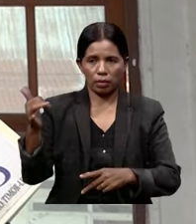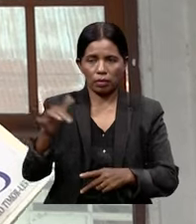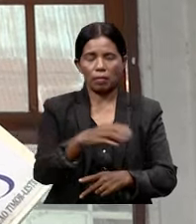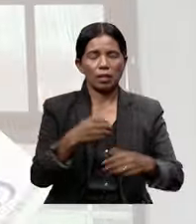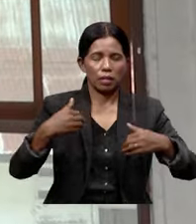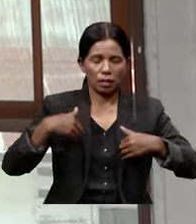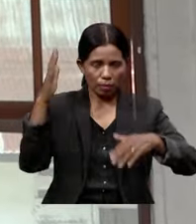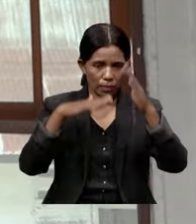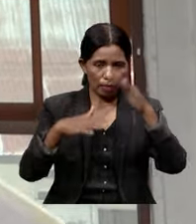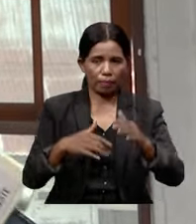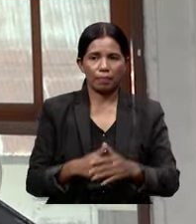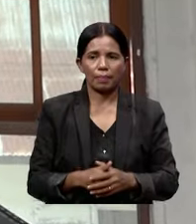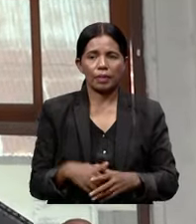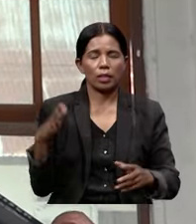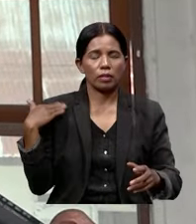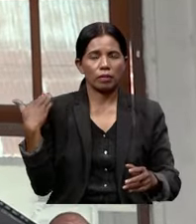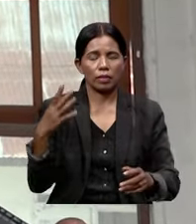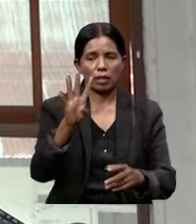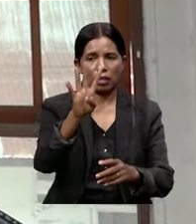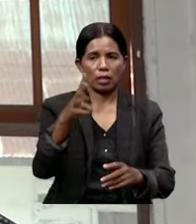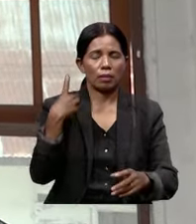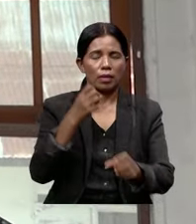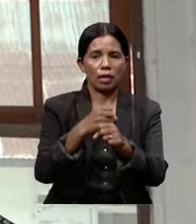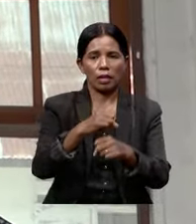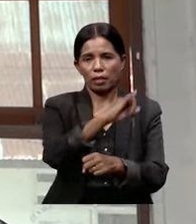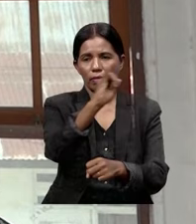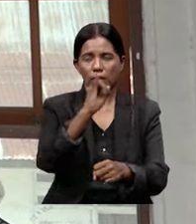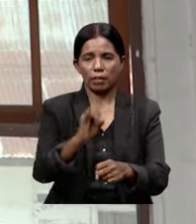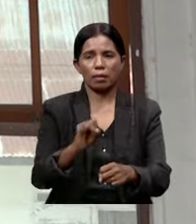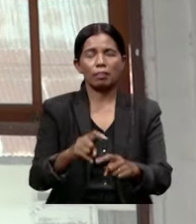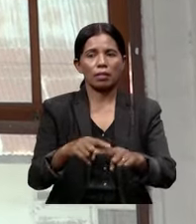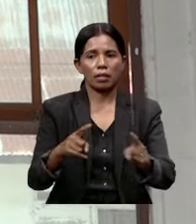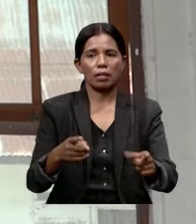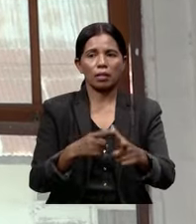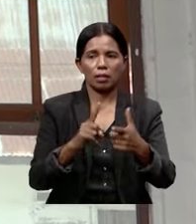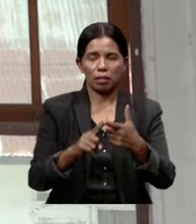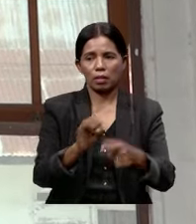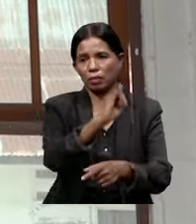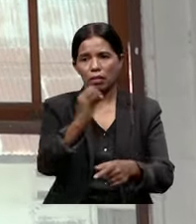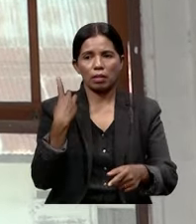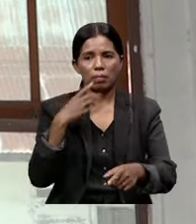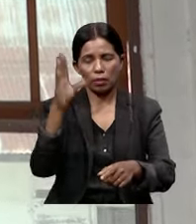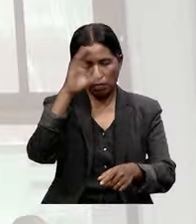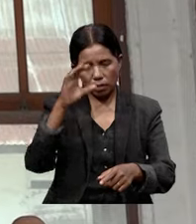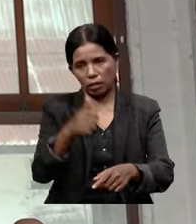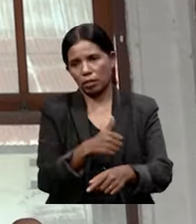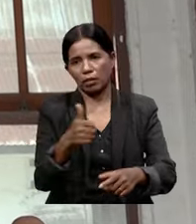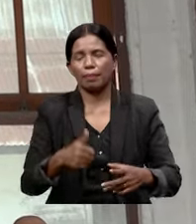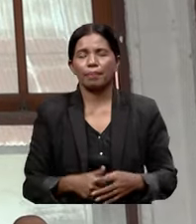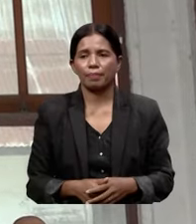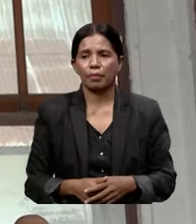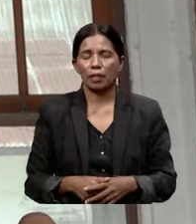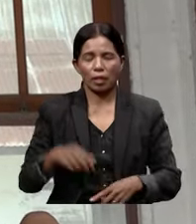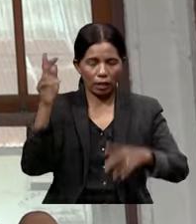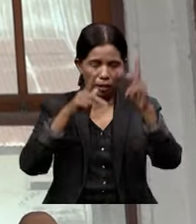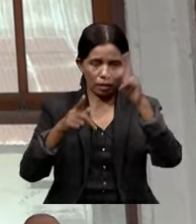musu aya zobe nai hat mak kami halo identifikasi saung mai bi ami depois halo identifikasi saung mak kami sibuk ka tuir tan sersel kata ka